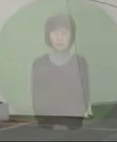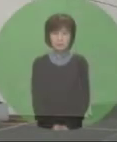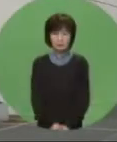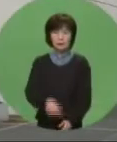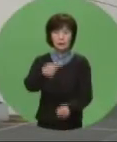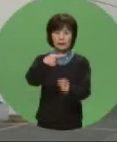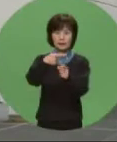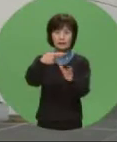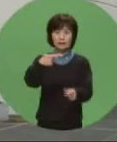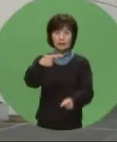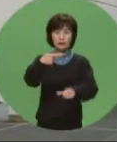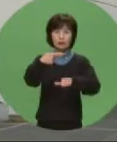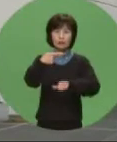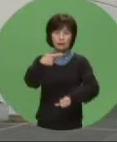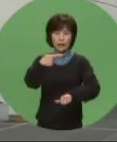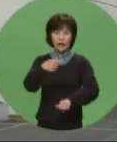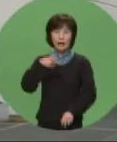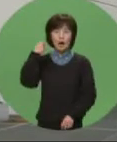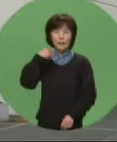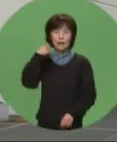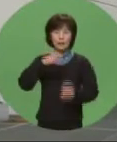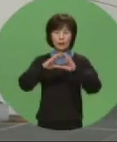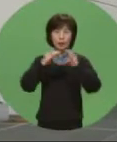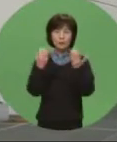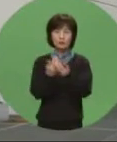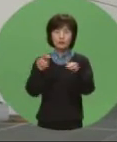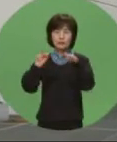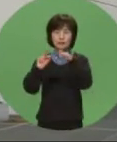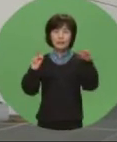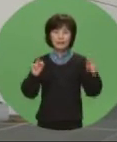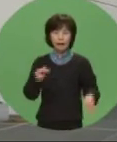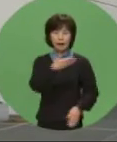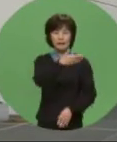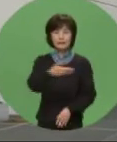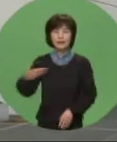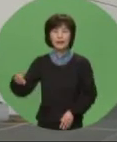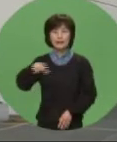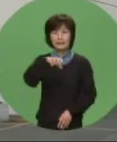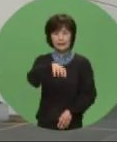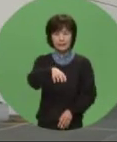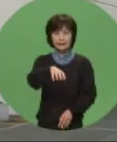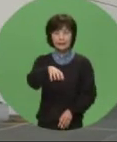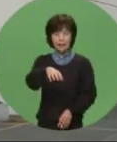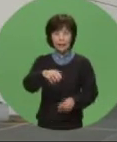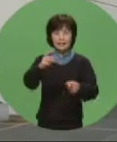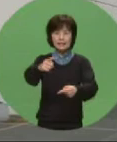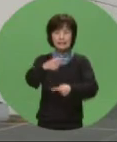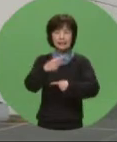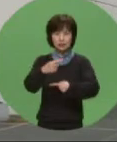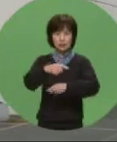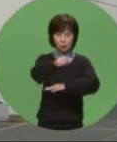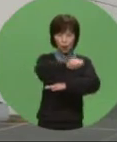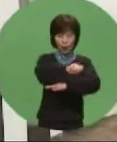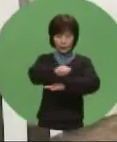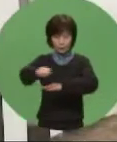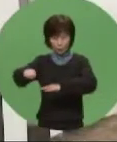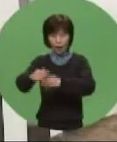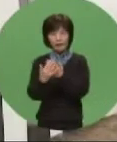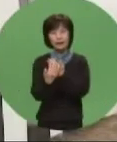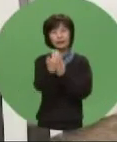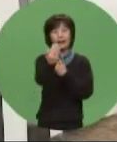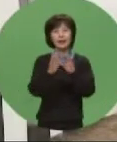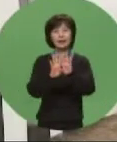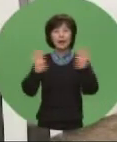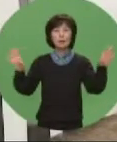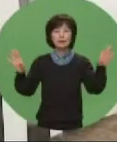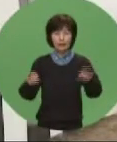1月5日南コミュニティセンターせせらぎで恒例の新春書き初め大会が行われ、